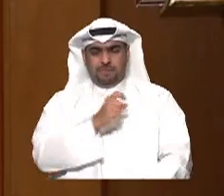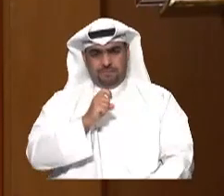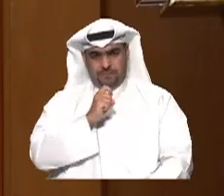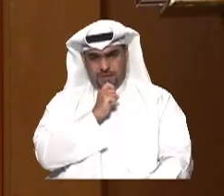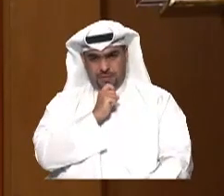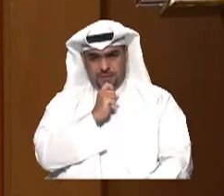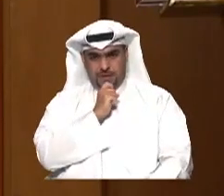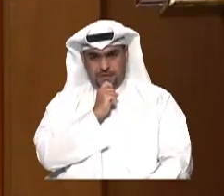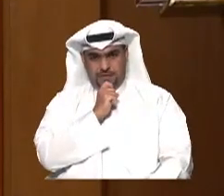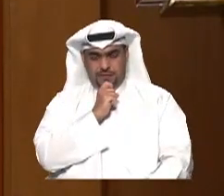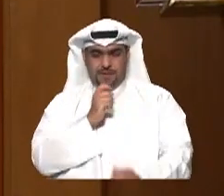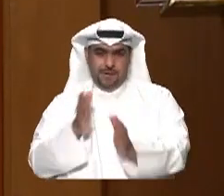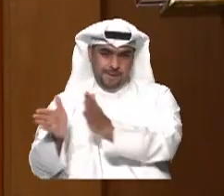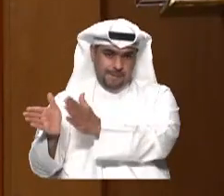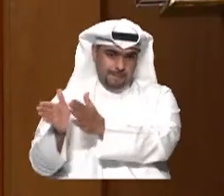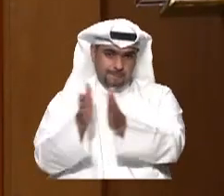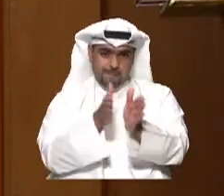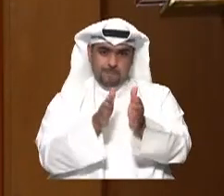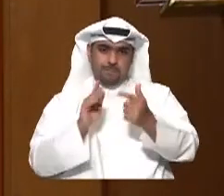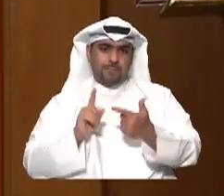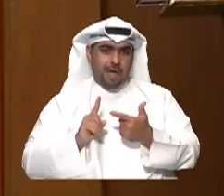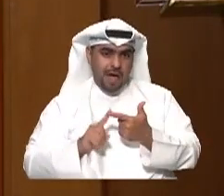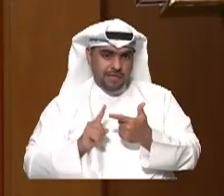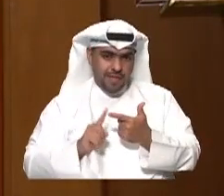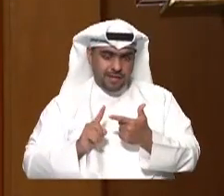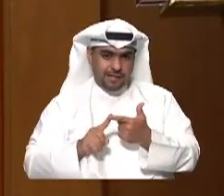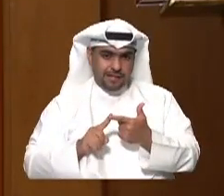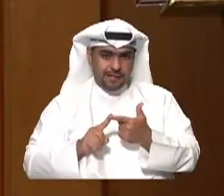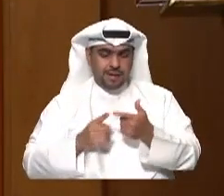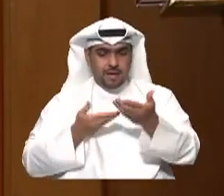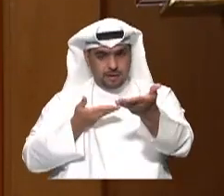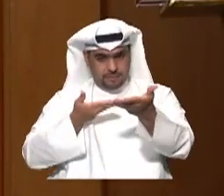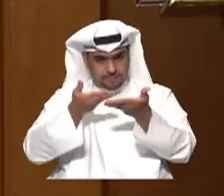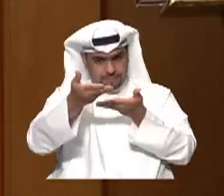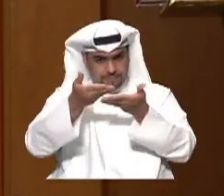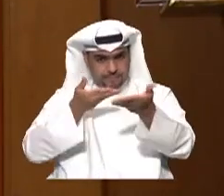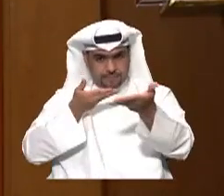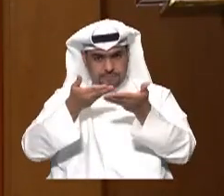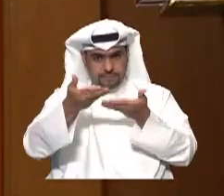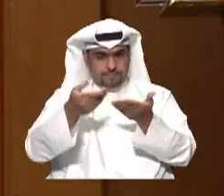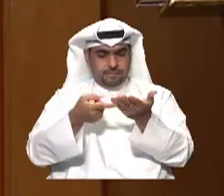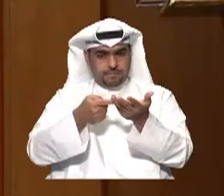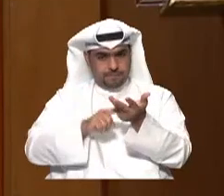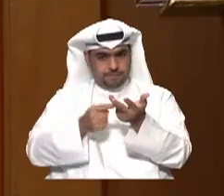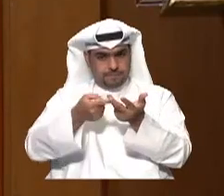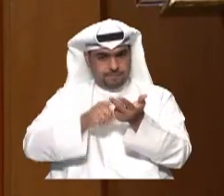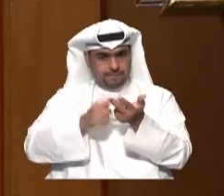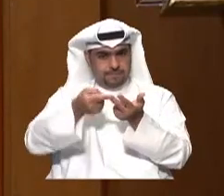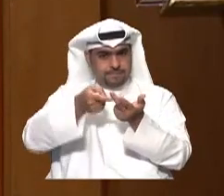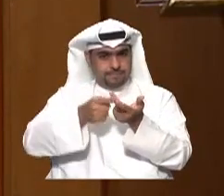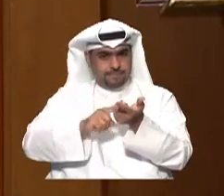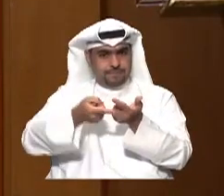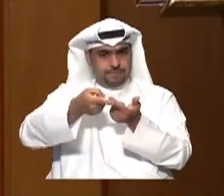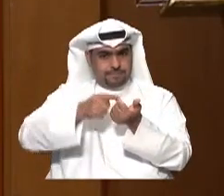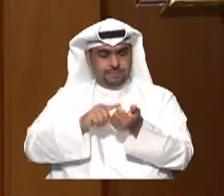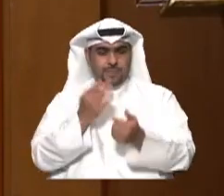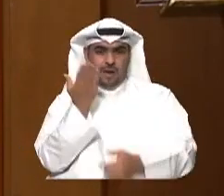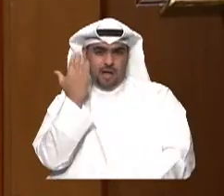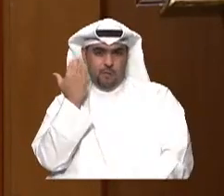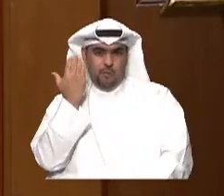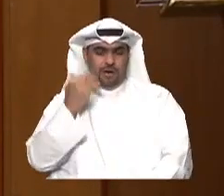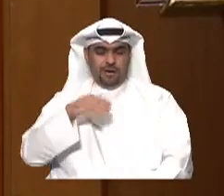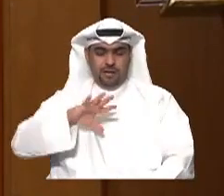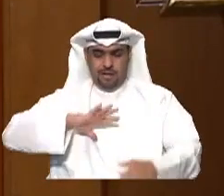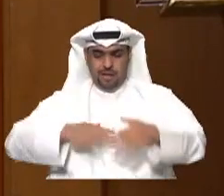كما استعرض معالي خلال الاجتماع كافة الجهود التي قامت بها دولة الكويت بتوجيهات سامية من لدن